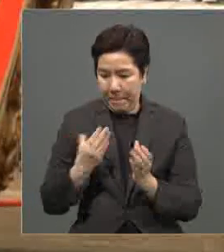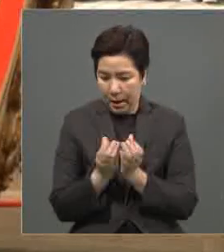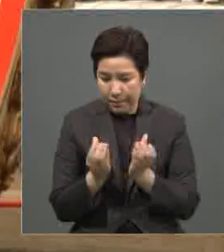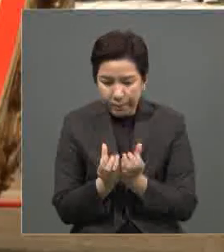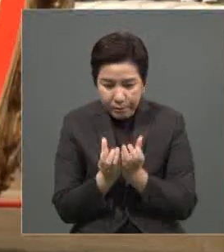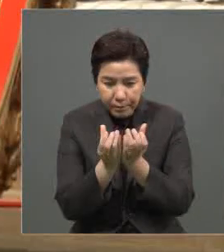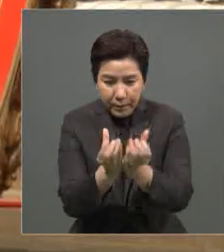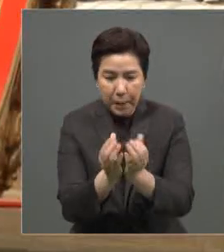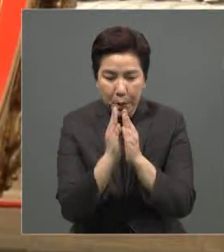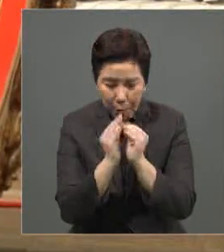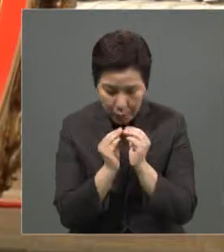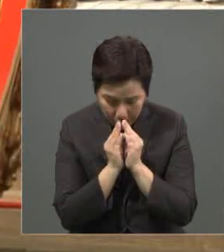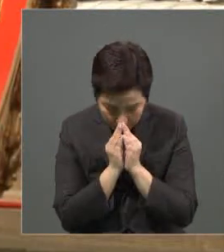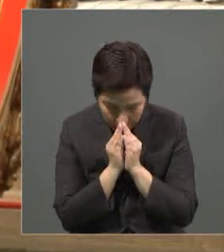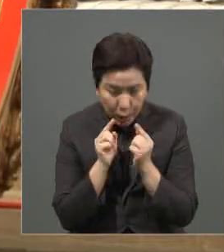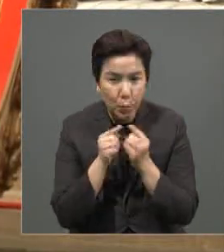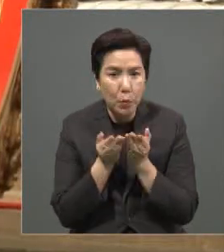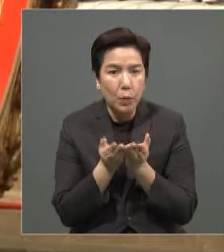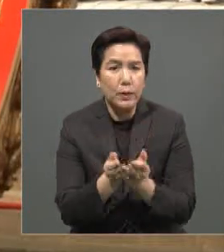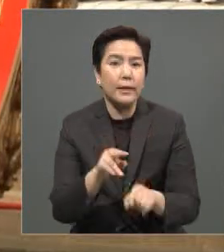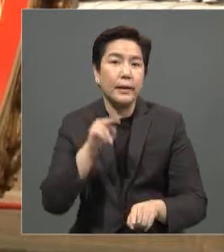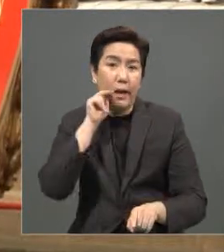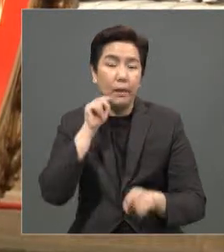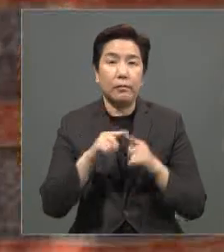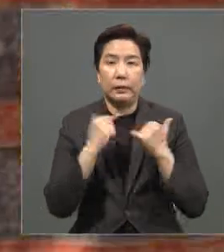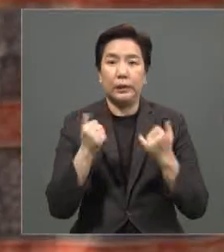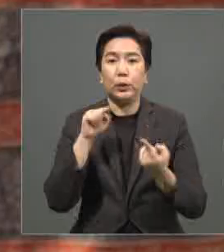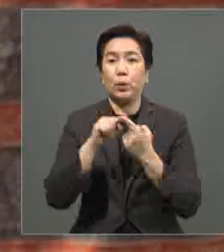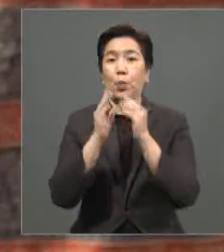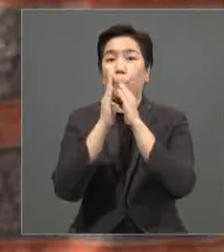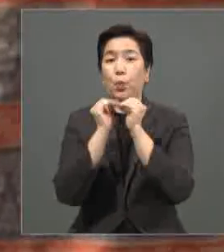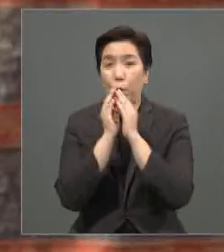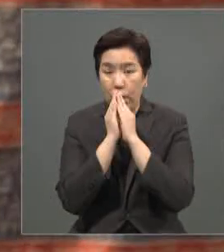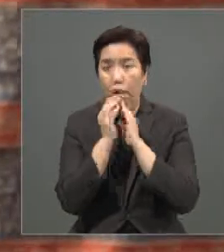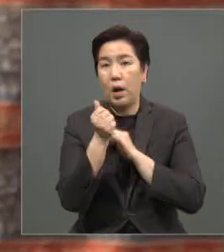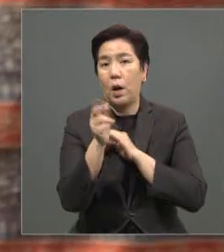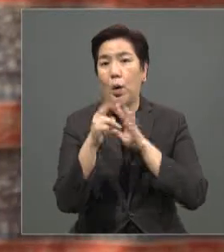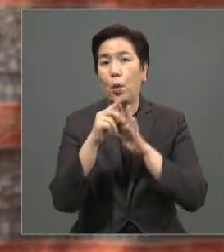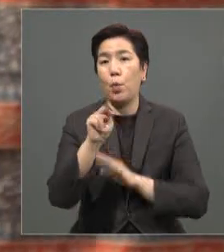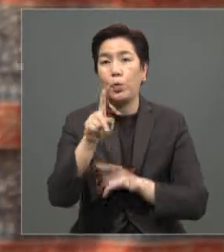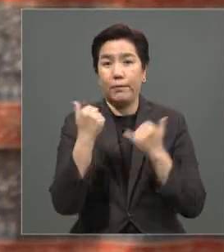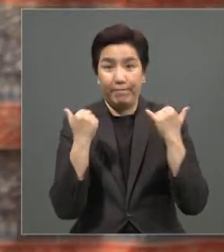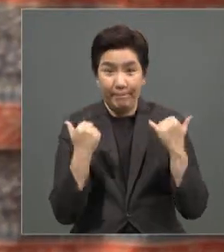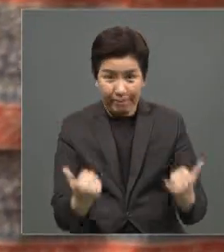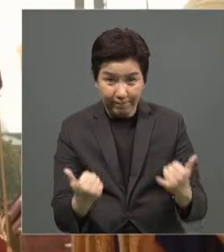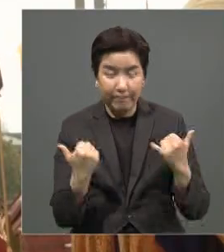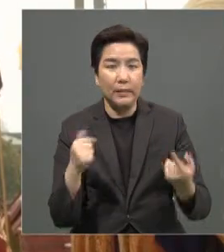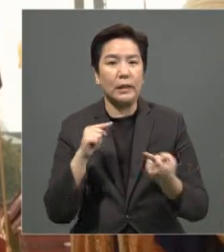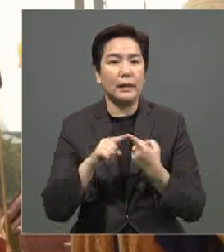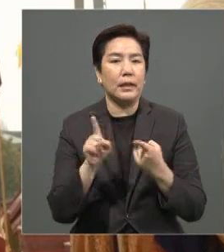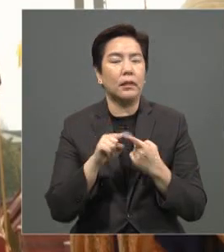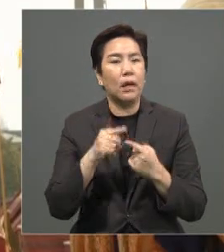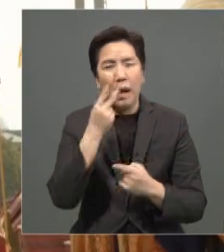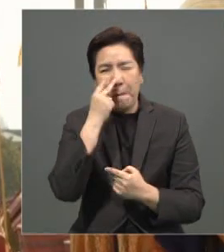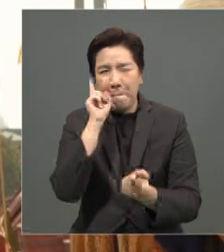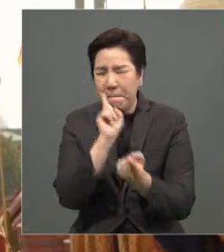ระกฐินโดยขบวนพยุหยาตราทางชลมารคณวัดอรุณราชวรารามราชวรมหาวิหารที่ห